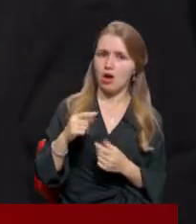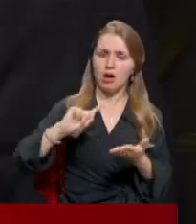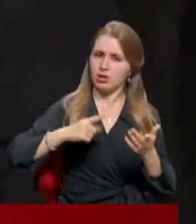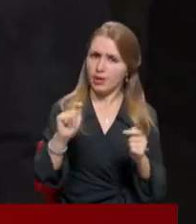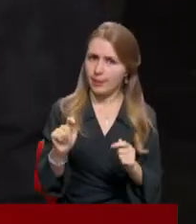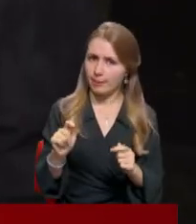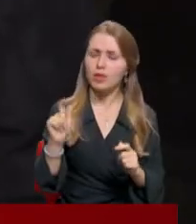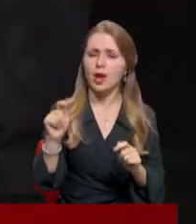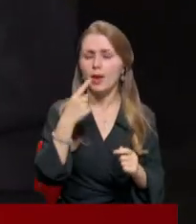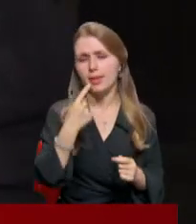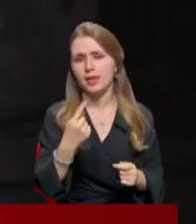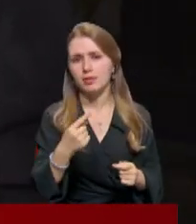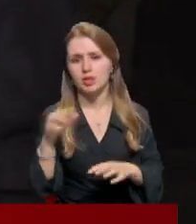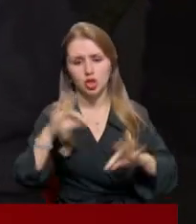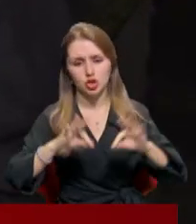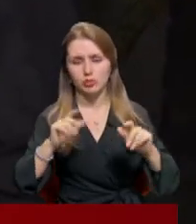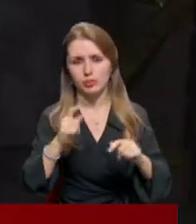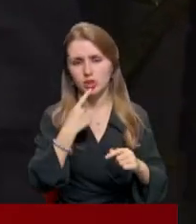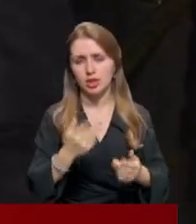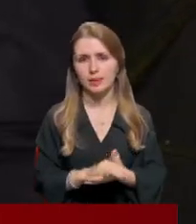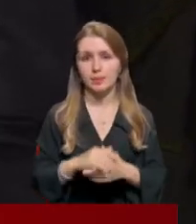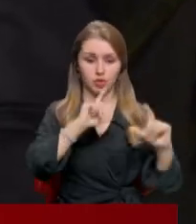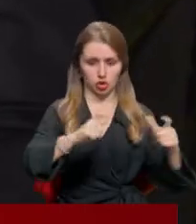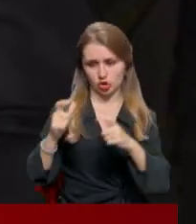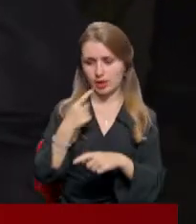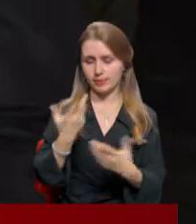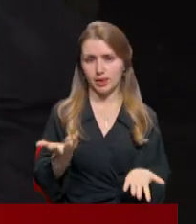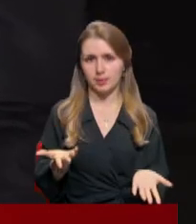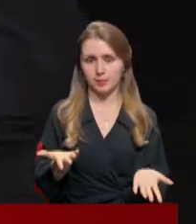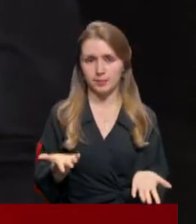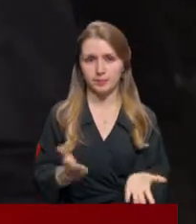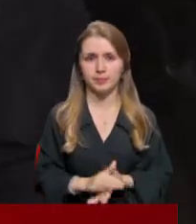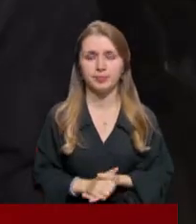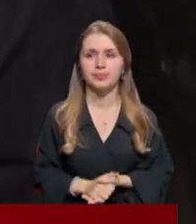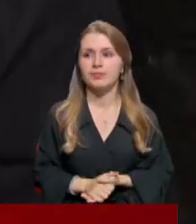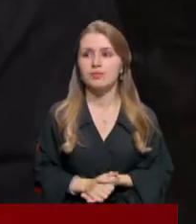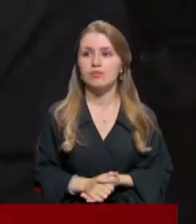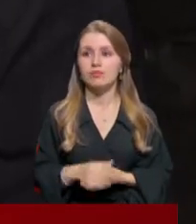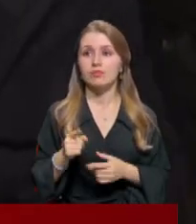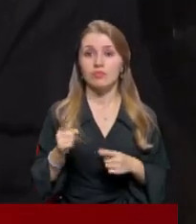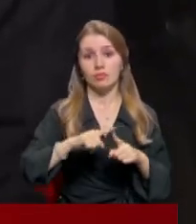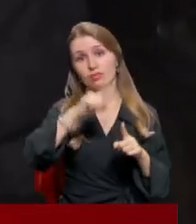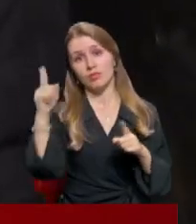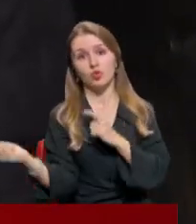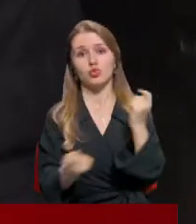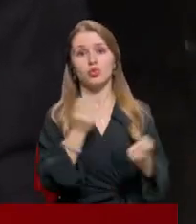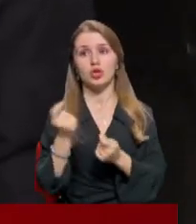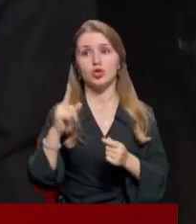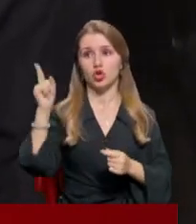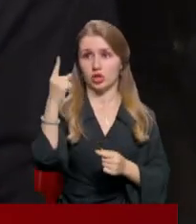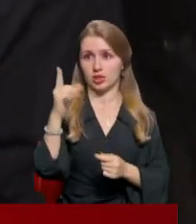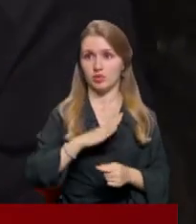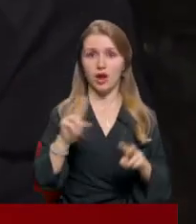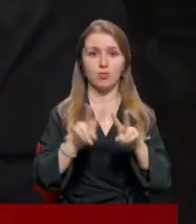ki anne, at bir incelensin dedim. Öyle bir şey varsa taşınalım dedim hatta. Taşıyalım seni, şey yapalım. Ondan beri de uğraşıyor. Bu yöneticimiz